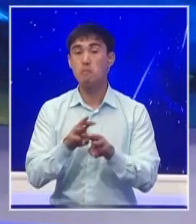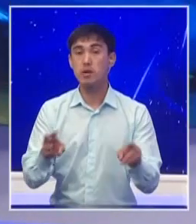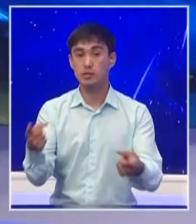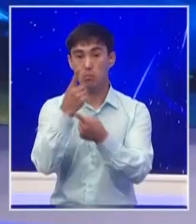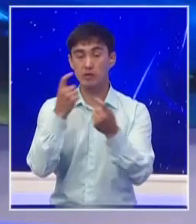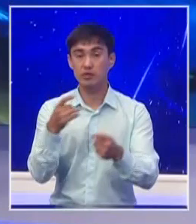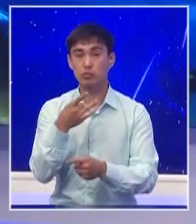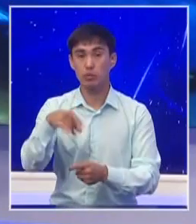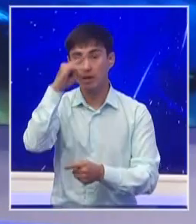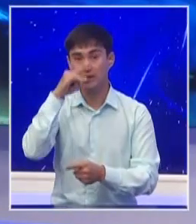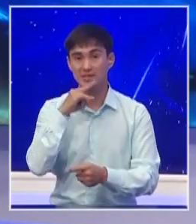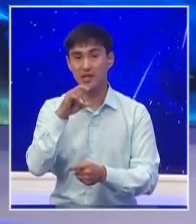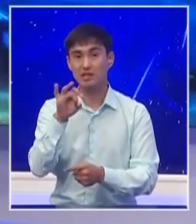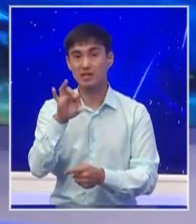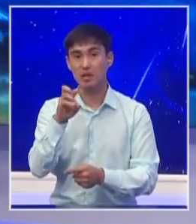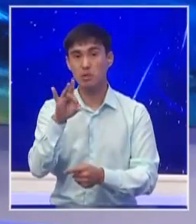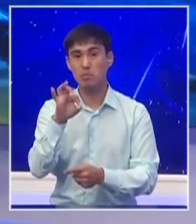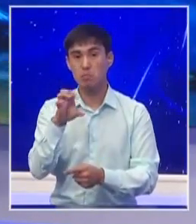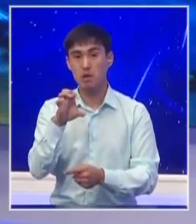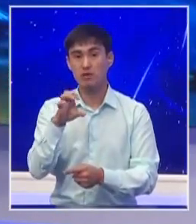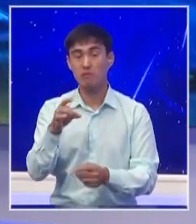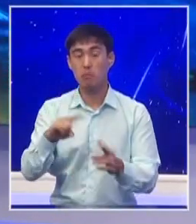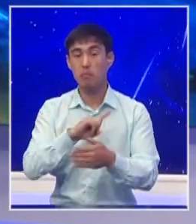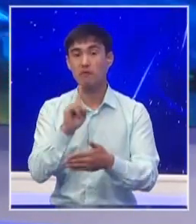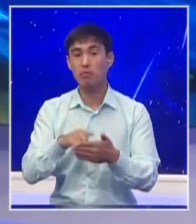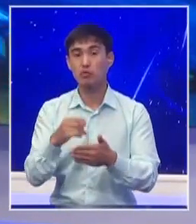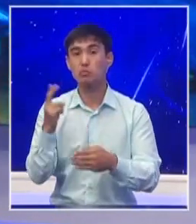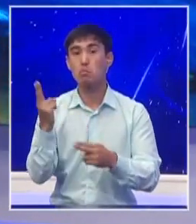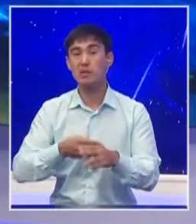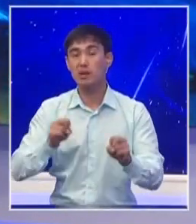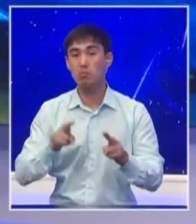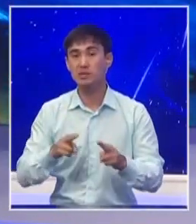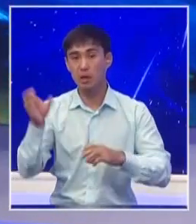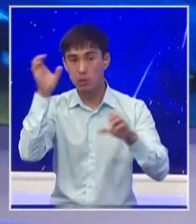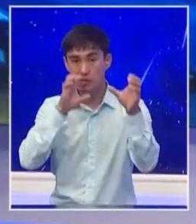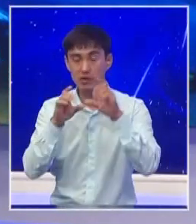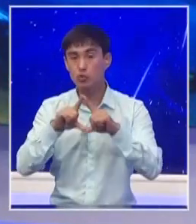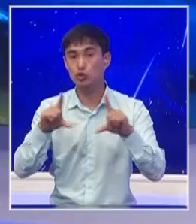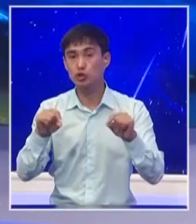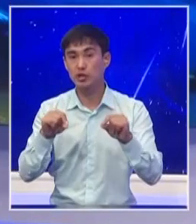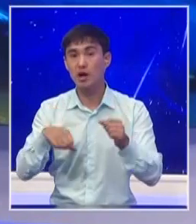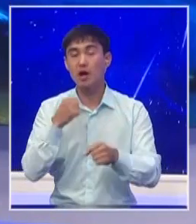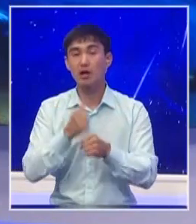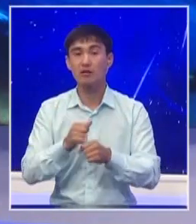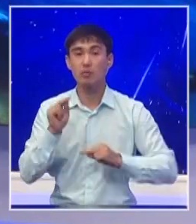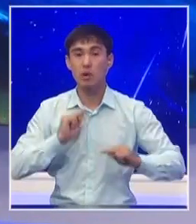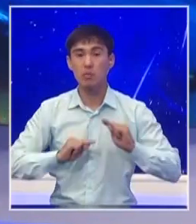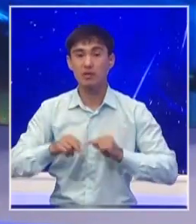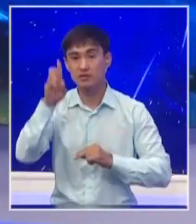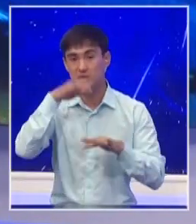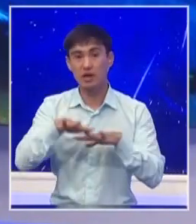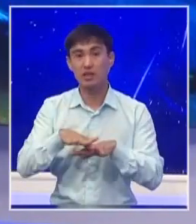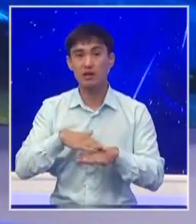Министр просвещения Республики Казахстан Асхат Аймагамбетов поднял вопрос безопасности в образовательных учреждениях. Главный преподаватель страны